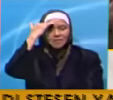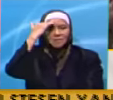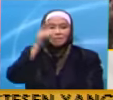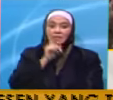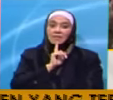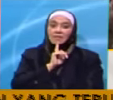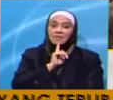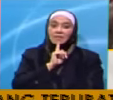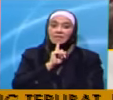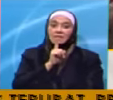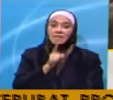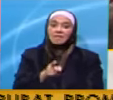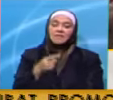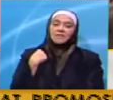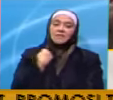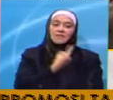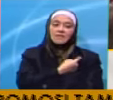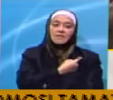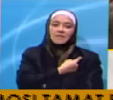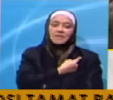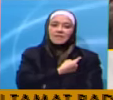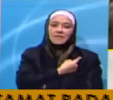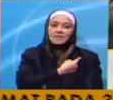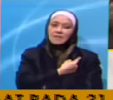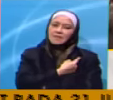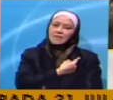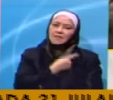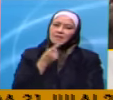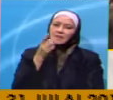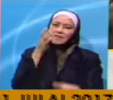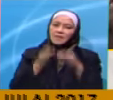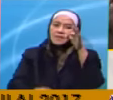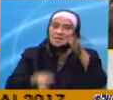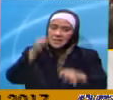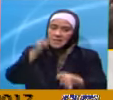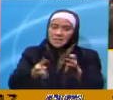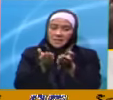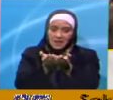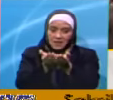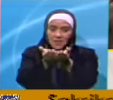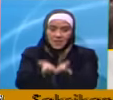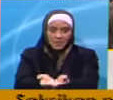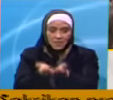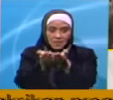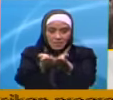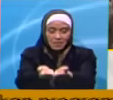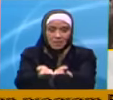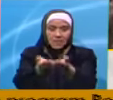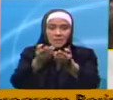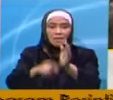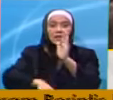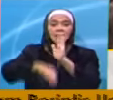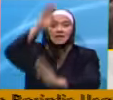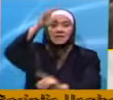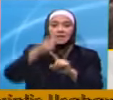tentunya jika kapal mempunyai lebih daripada seorang nahoda, kapal itu